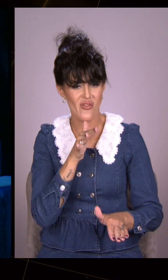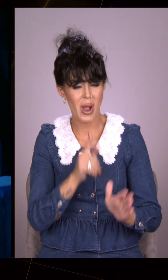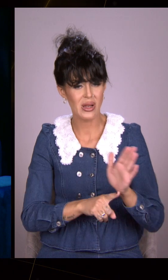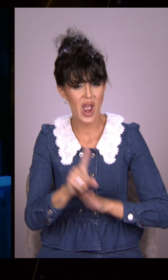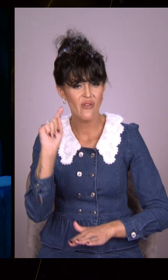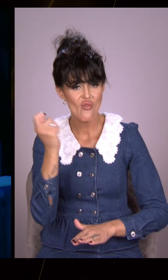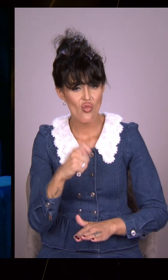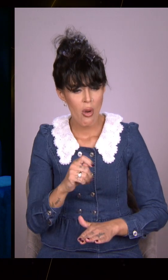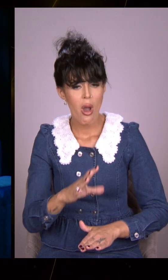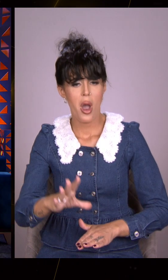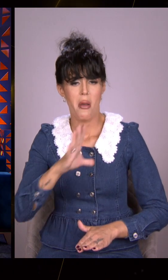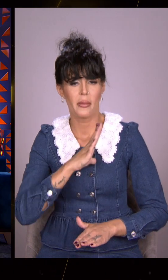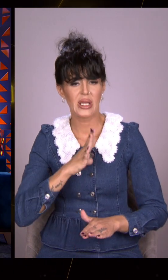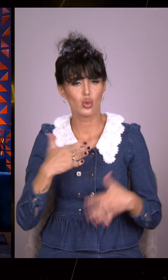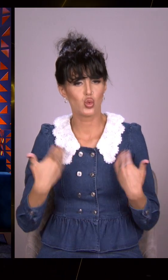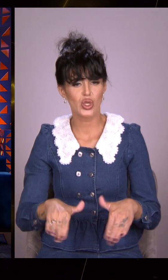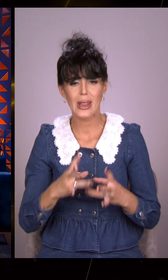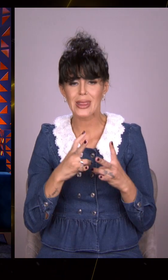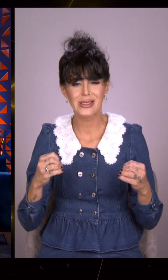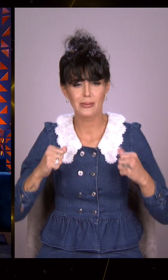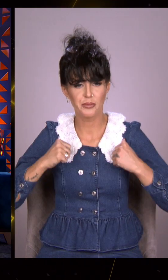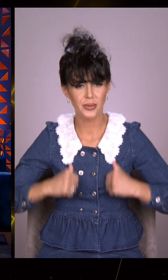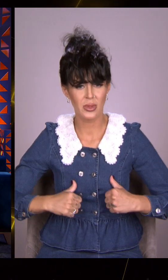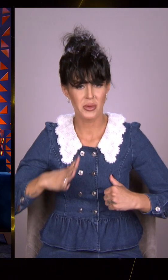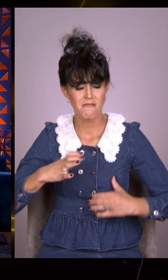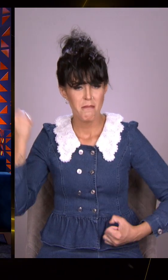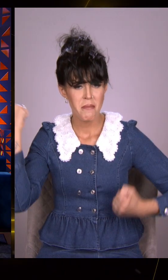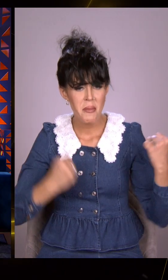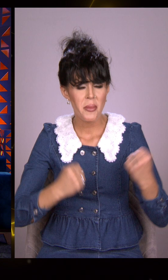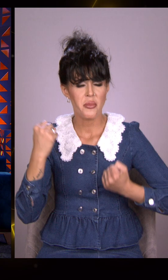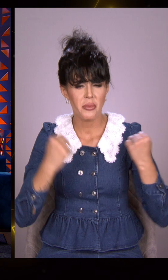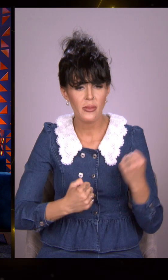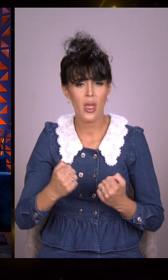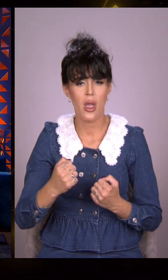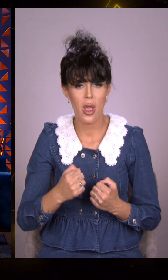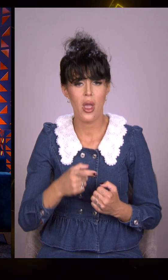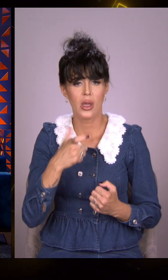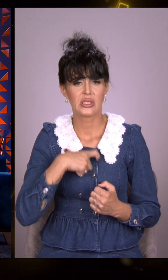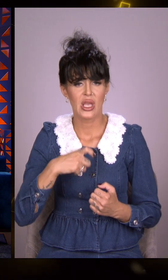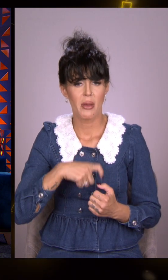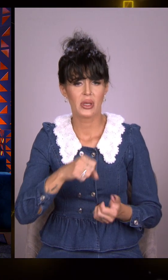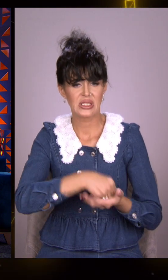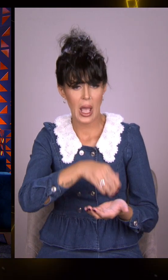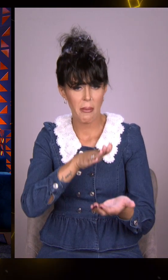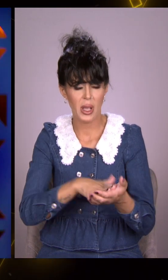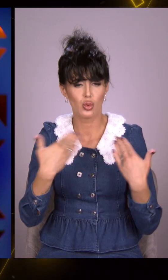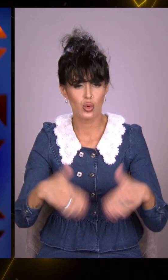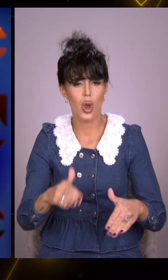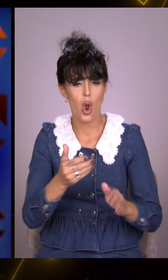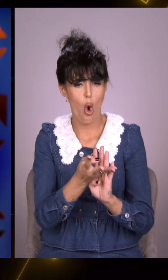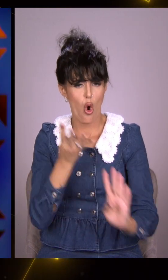в них неспокійно, вона мені сказала, що вона записалася на виїзд, на